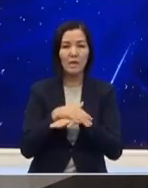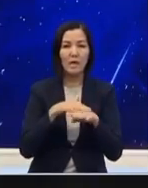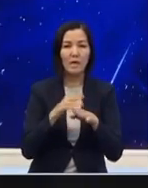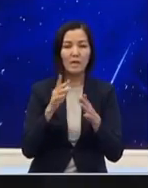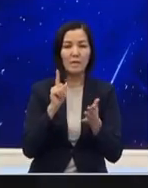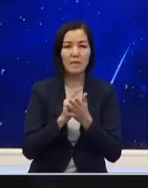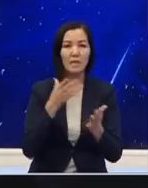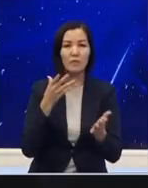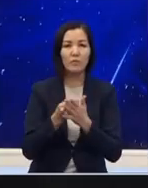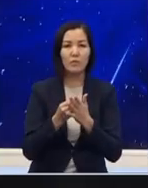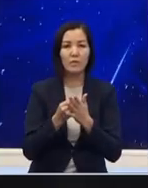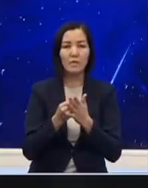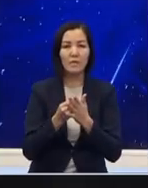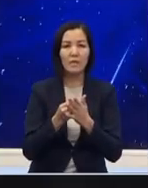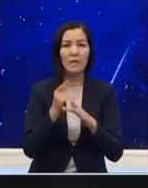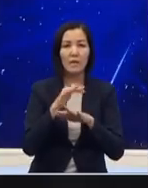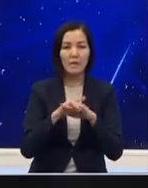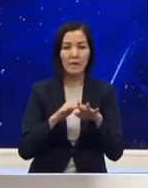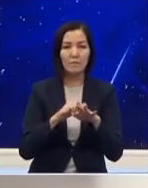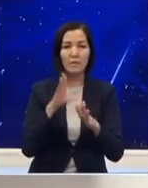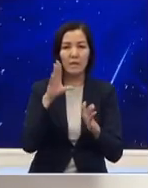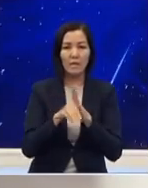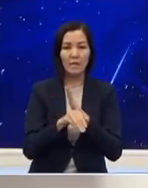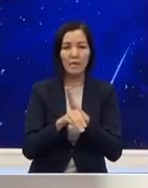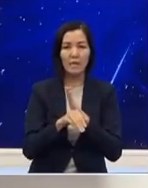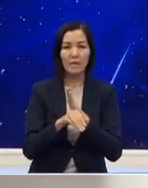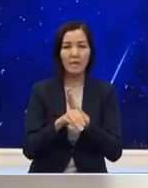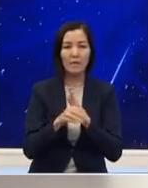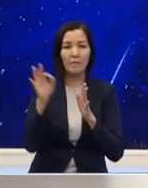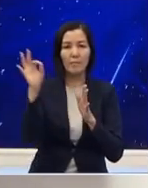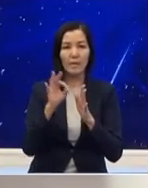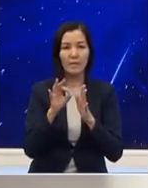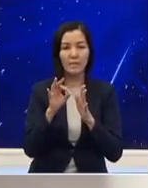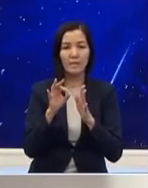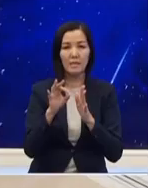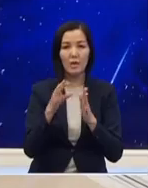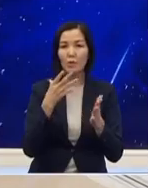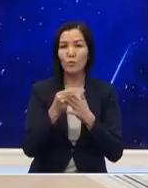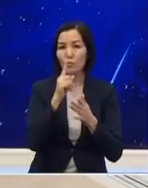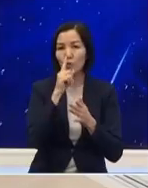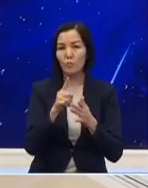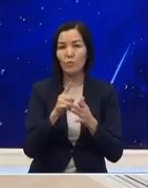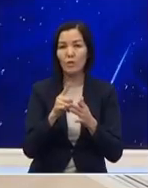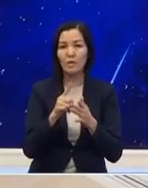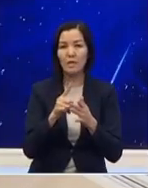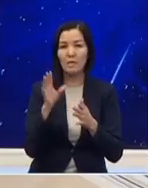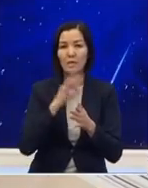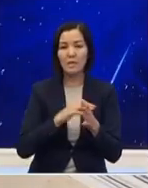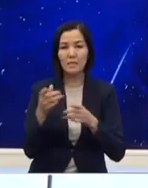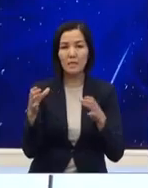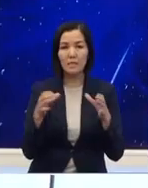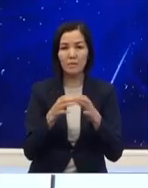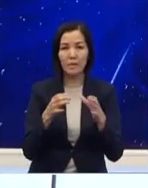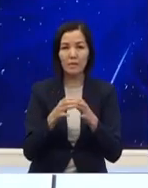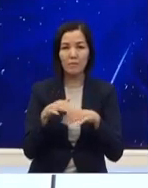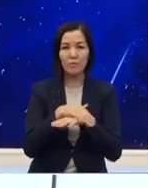халық салығын төлесе, рақымшылыққа ілігеді. Яғни өсімпұл қаржысы қалтасында қалады. Өңірдегі мемлекеттік кірістер департаменті